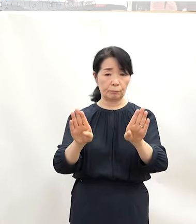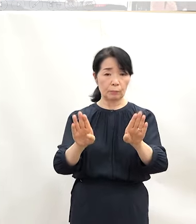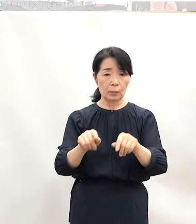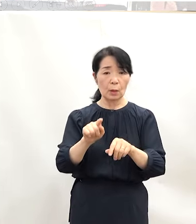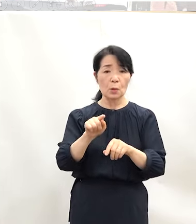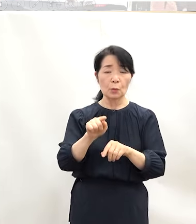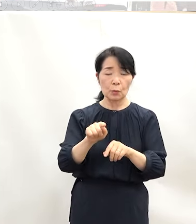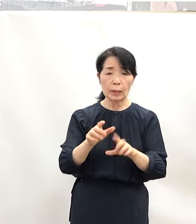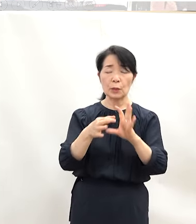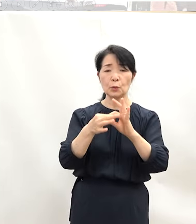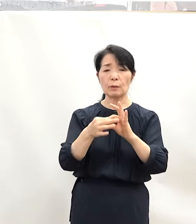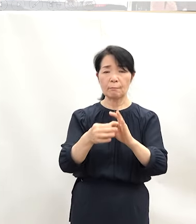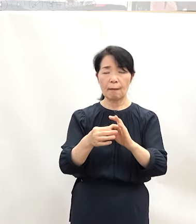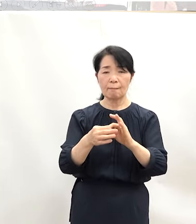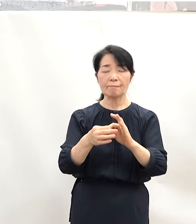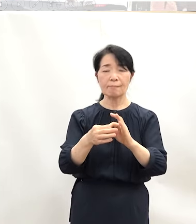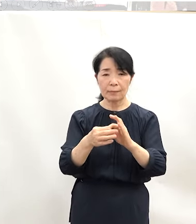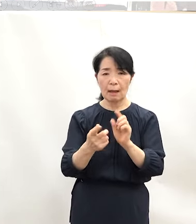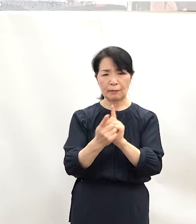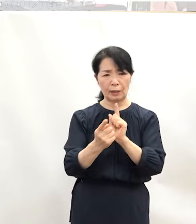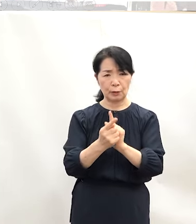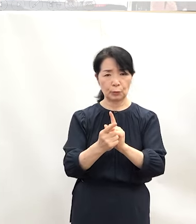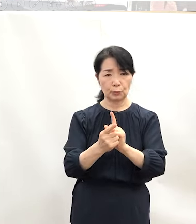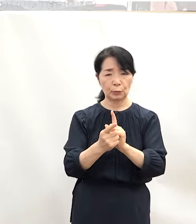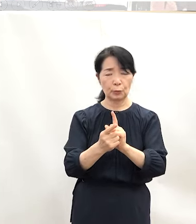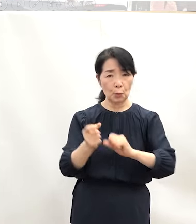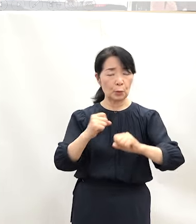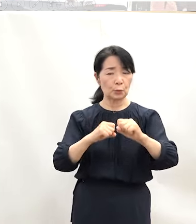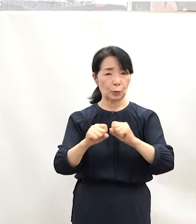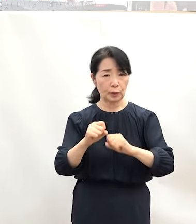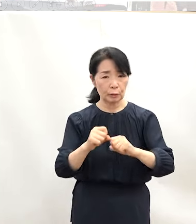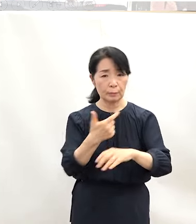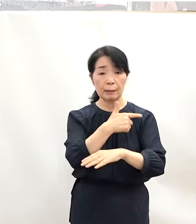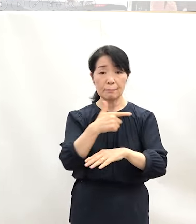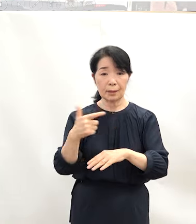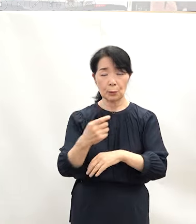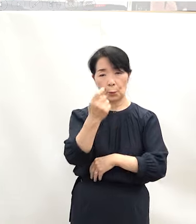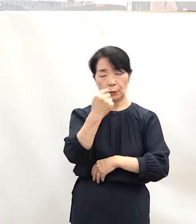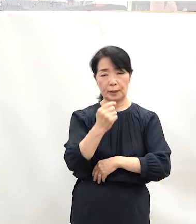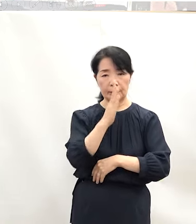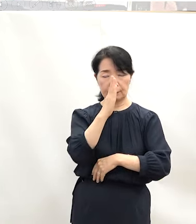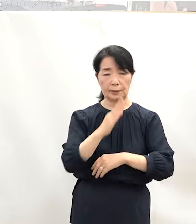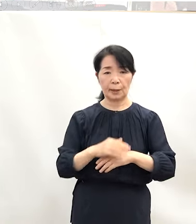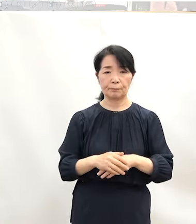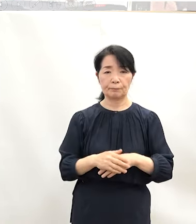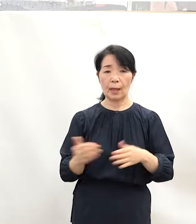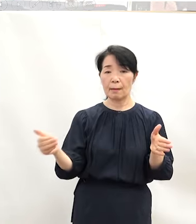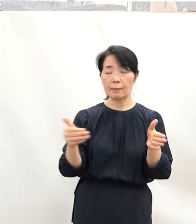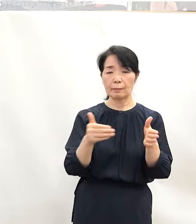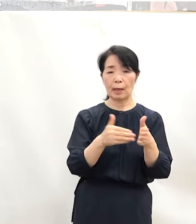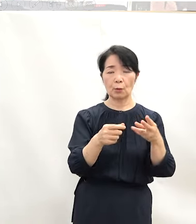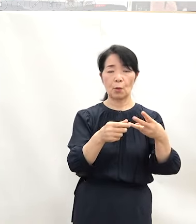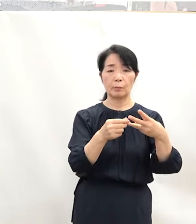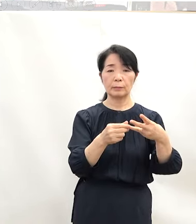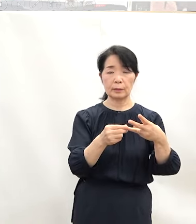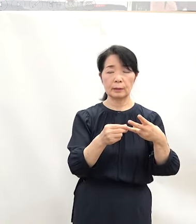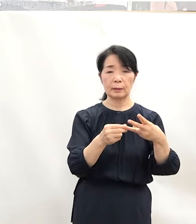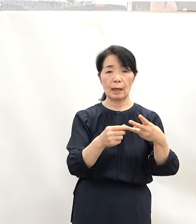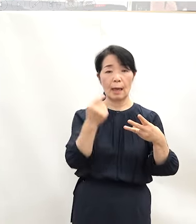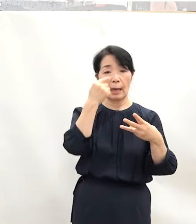り組んできたことがあればお伺いしたいです。で、最後が、外国人材